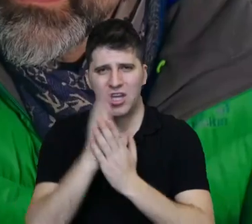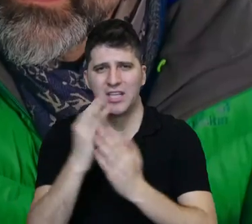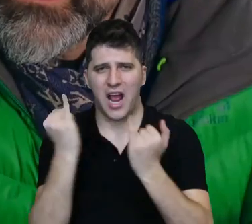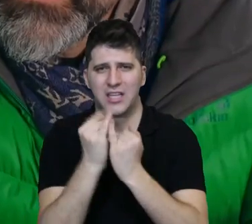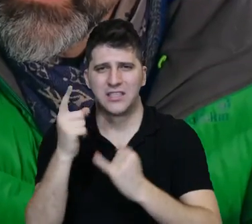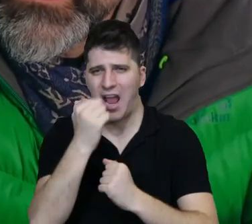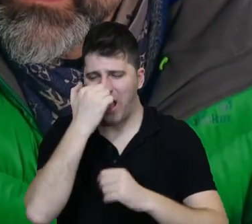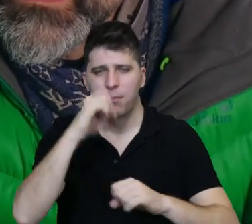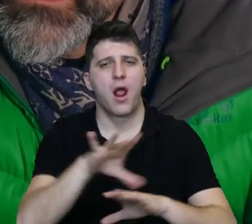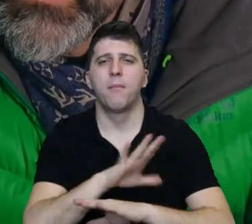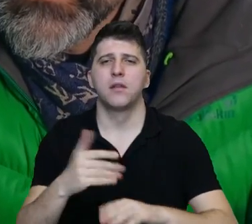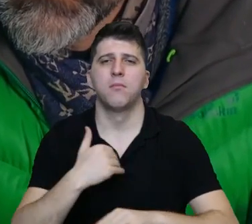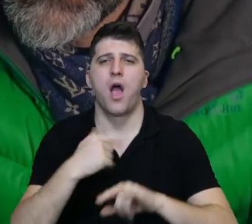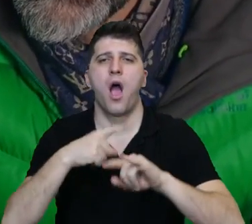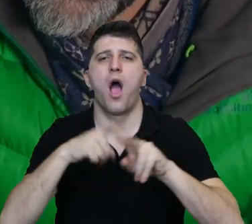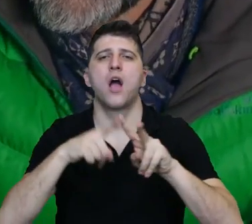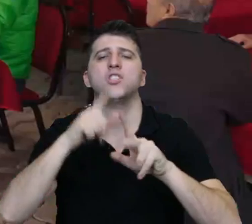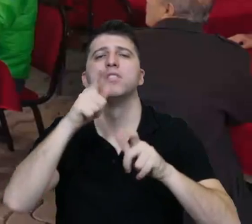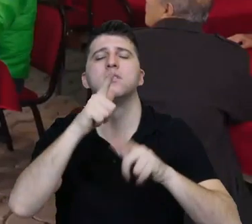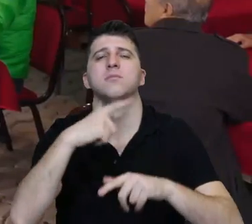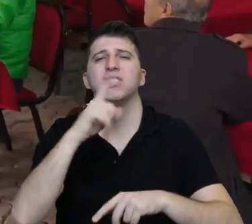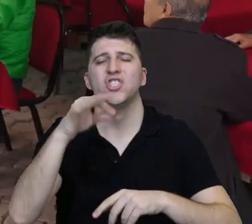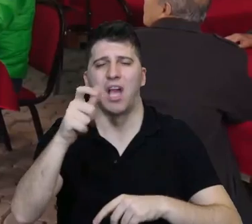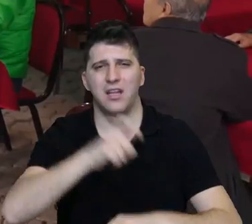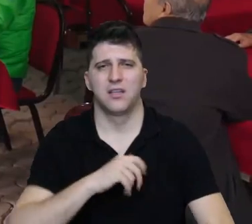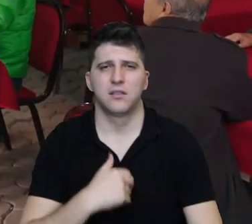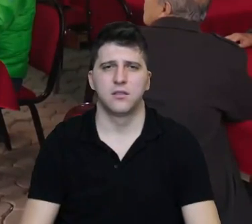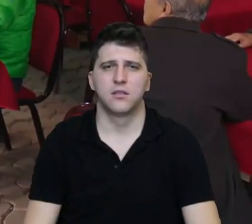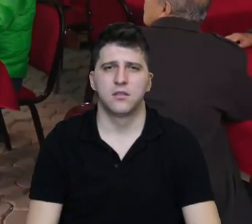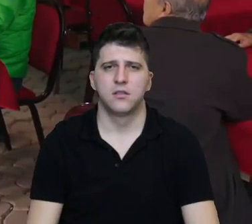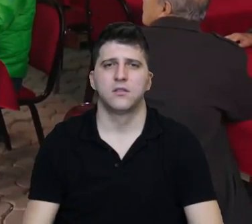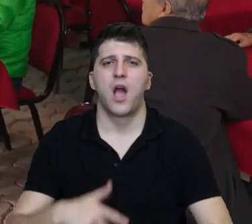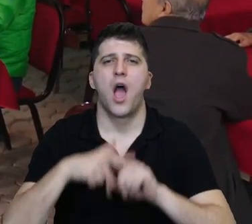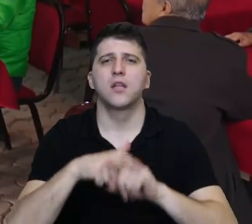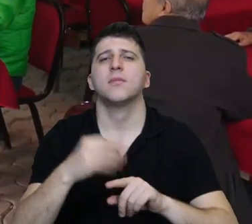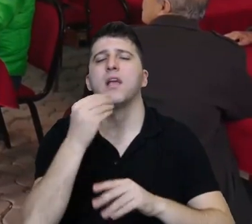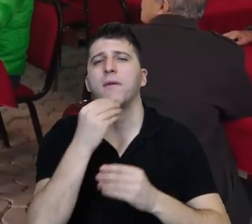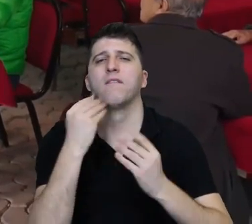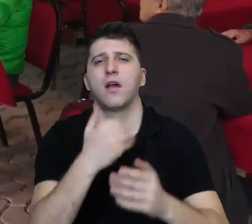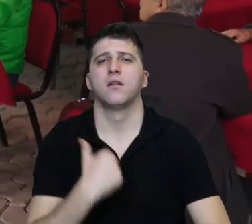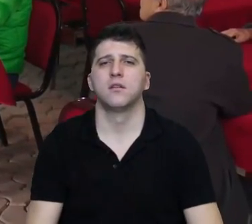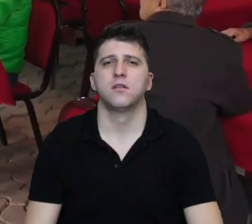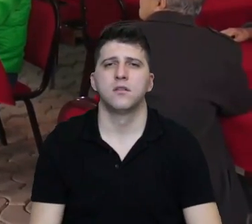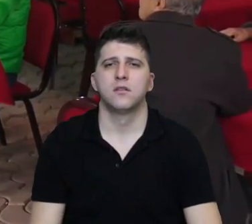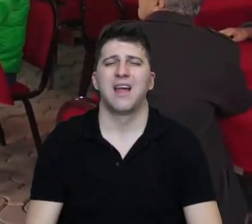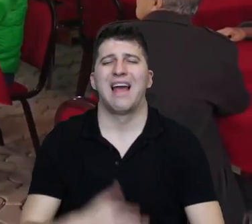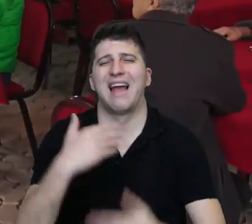komadım. Hancı, bana oradan demli bir çay. Atıma da arpa ver. Hadi lan